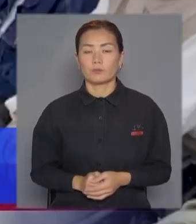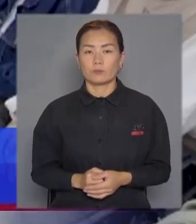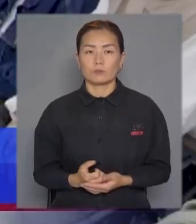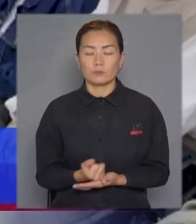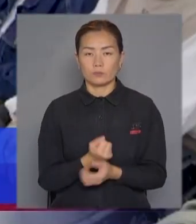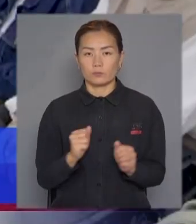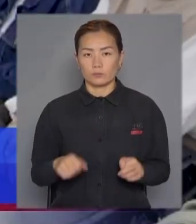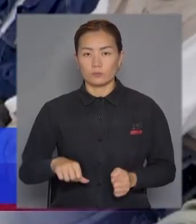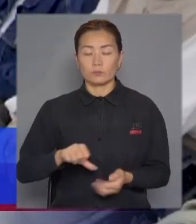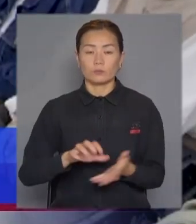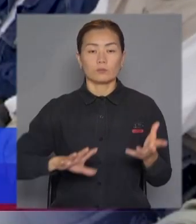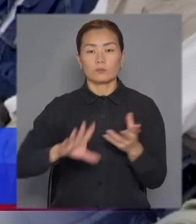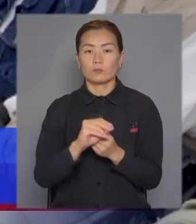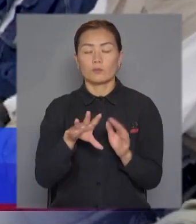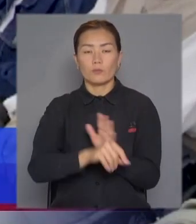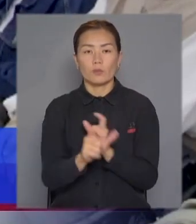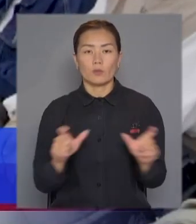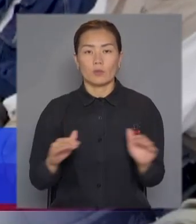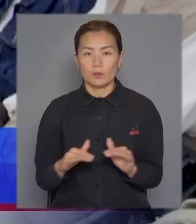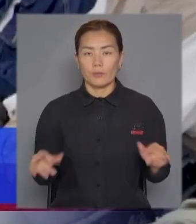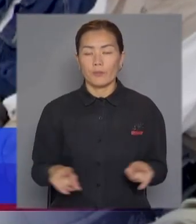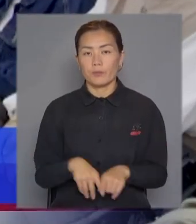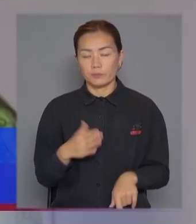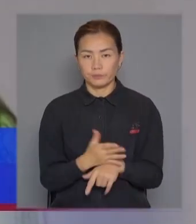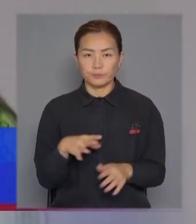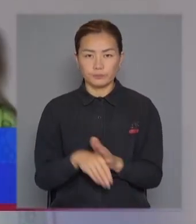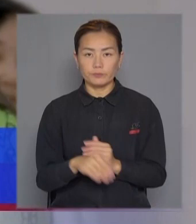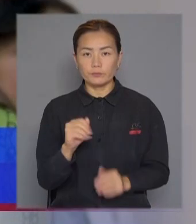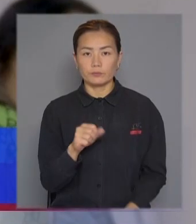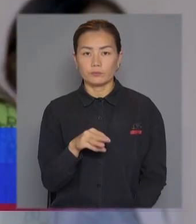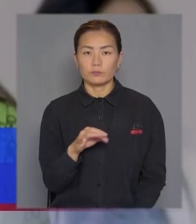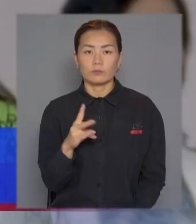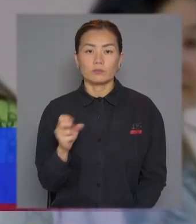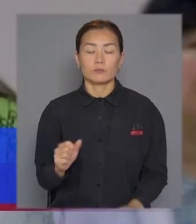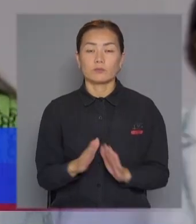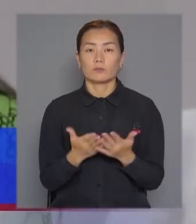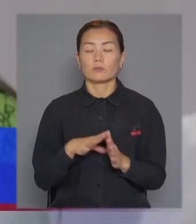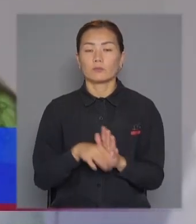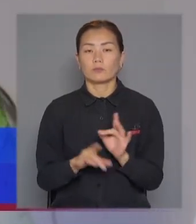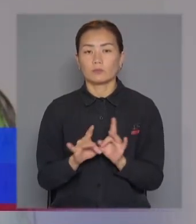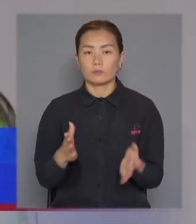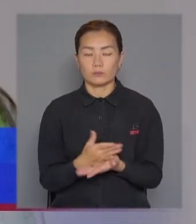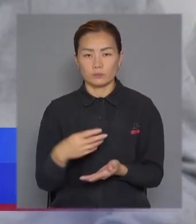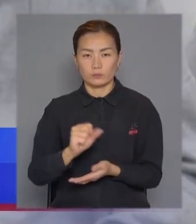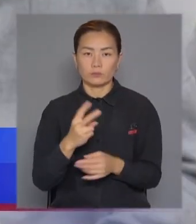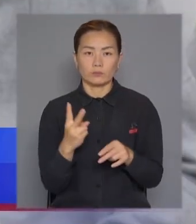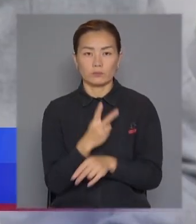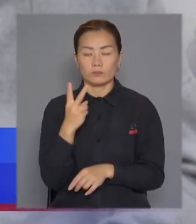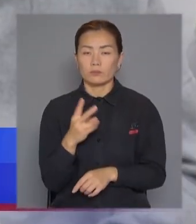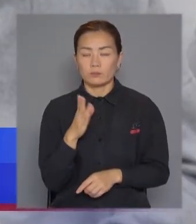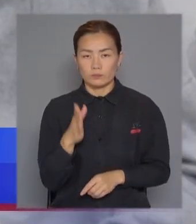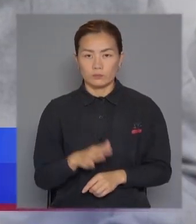болады. Қатысушылардың арасында мектеп оқушылары да бар. Соның бірі Фатима Самрат. Кітапханашылардың айтуынша аптасына екі рет